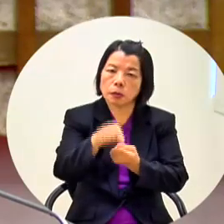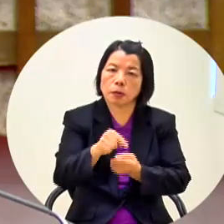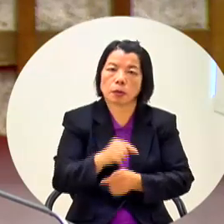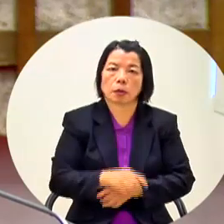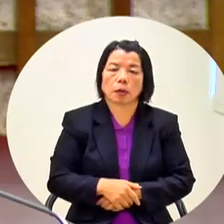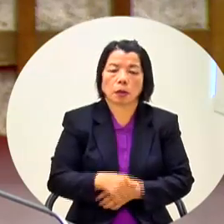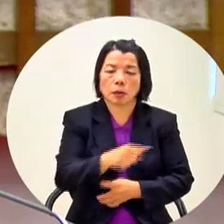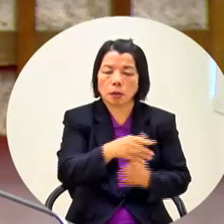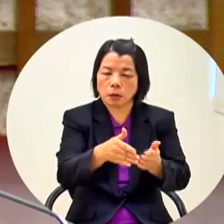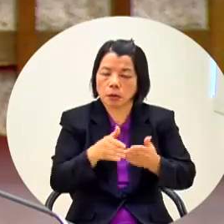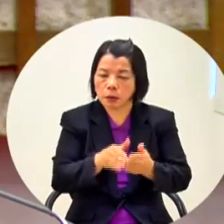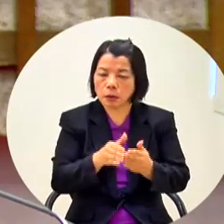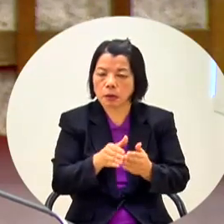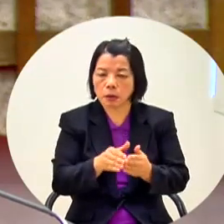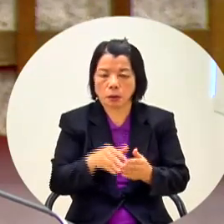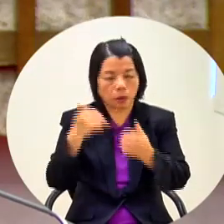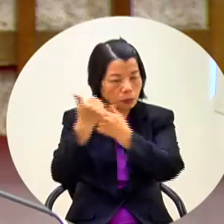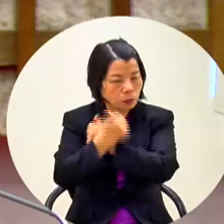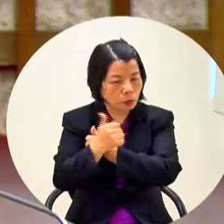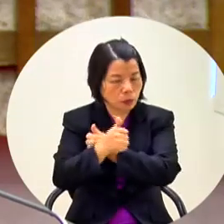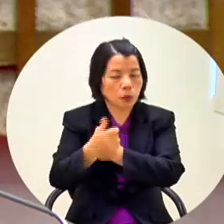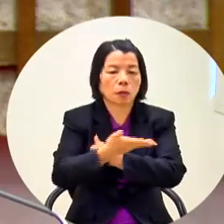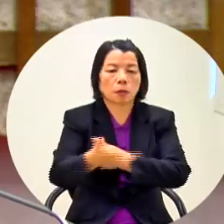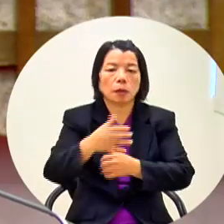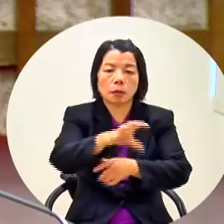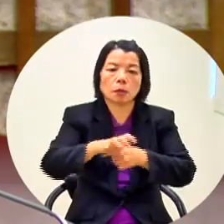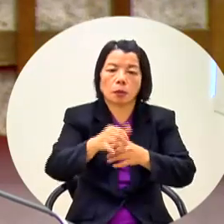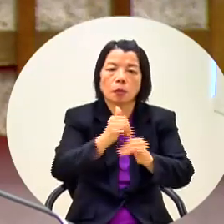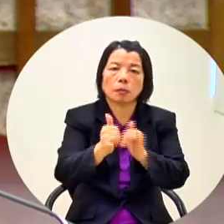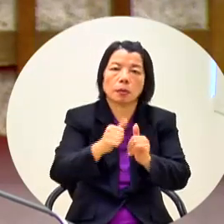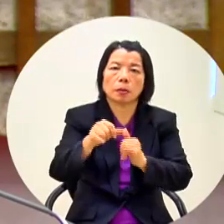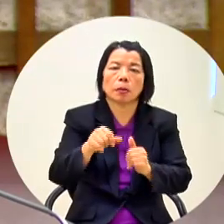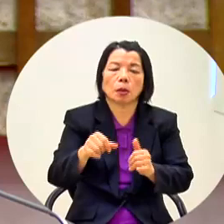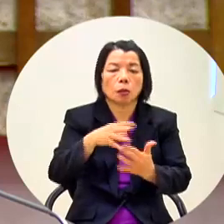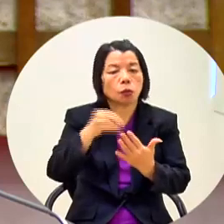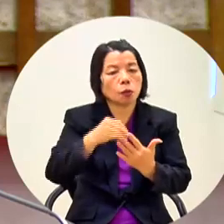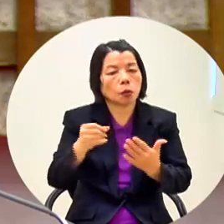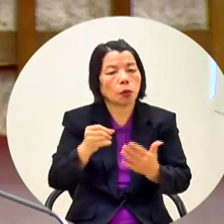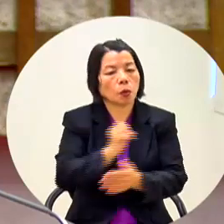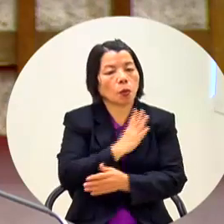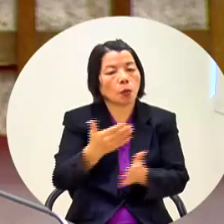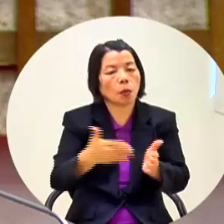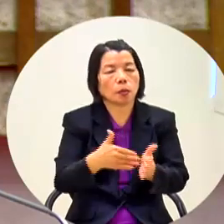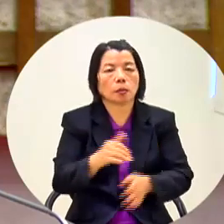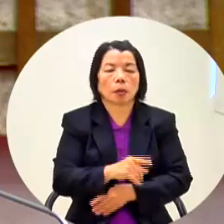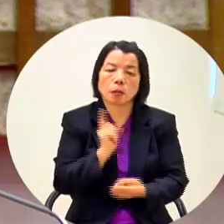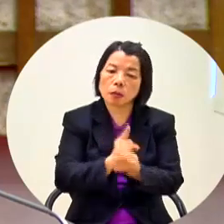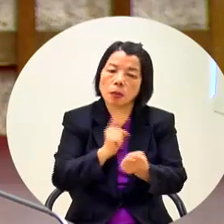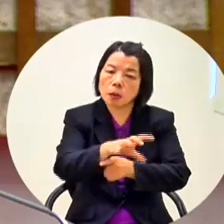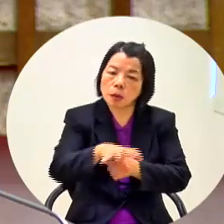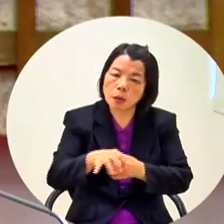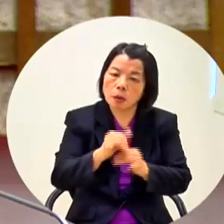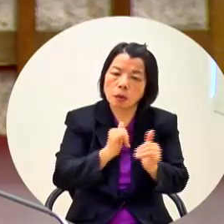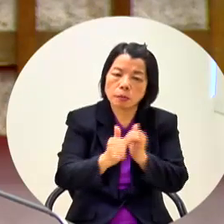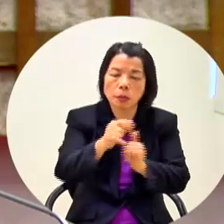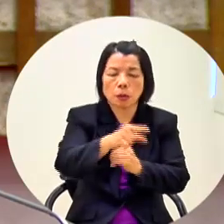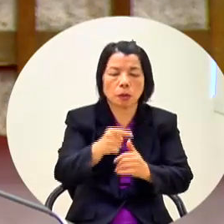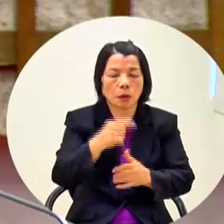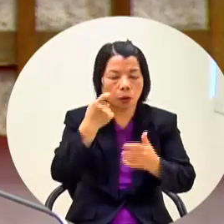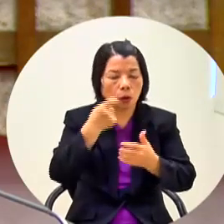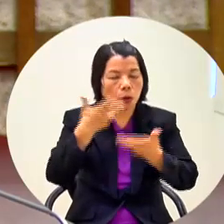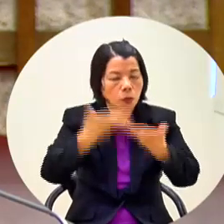多予琢磨，不要让农民呢觉得在选完呢以后对农民的重视呢普遍不